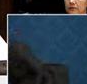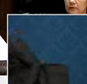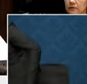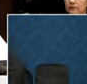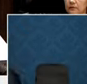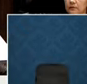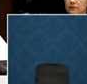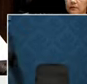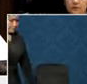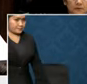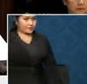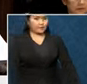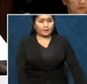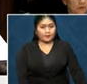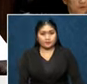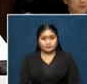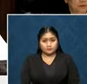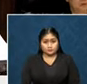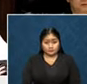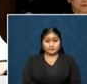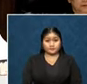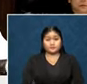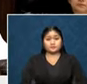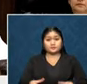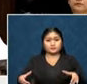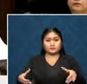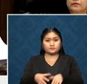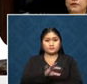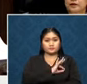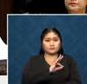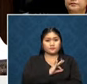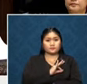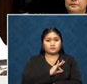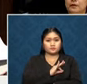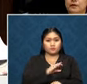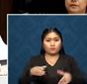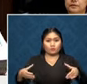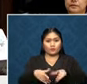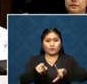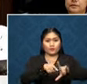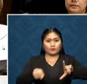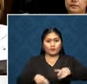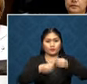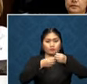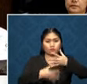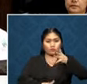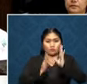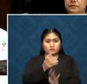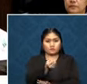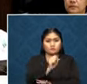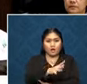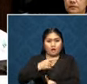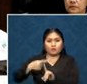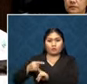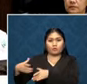และด้วยเหตุดังกล่าวครับเพื่อนสมาชิกของพรรคก้าวไกลจำนวน15ท่านบวกกับคุณกนวีสืบแสงจากพรร